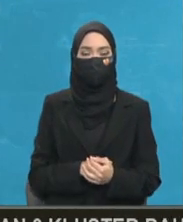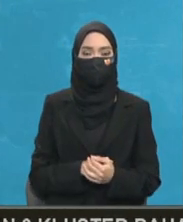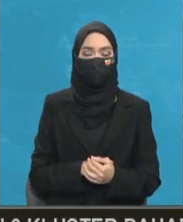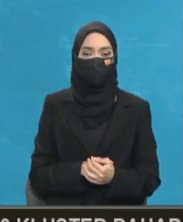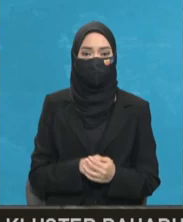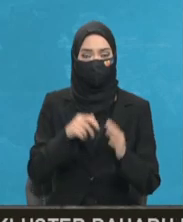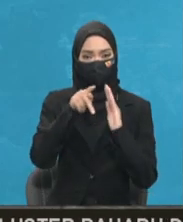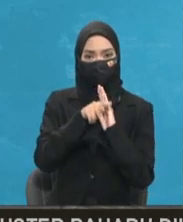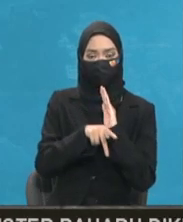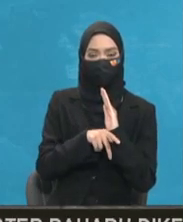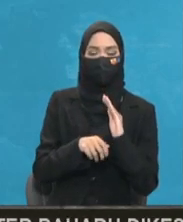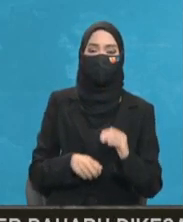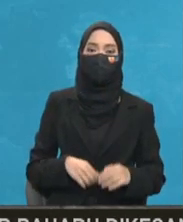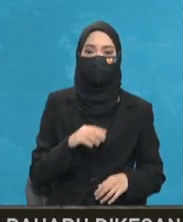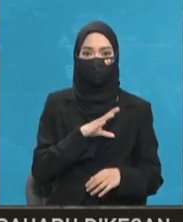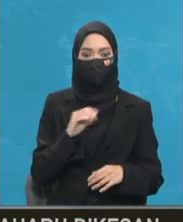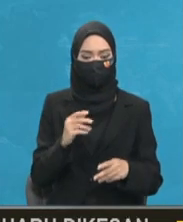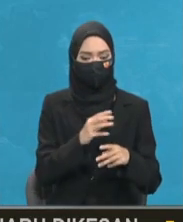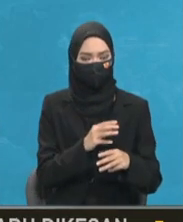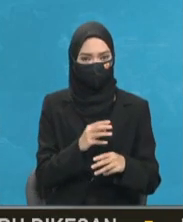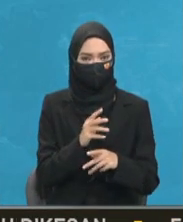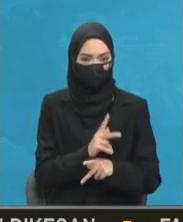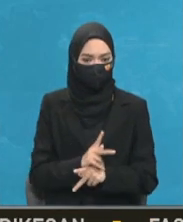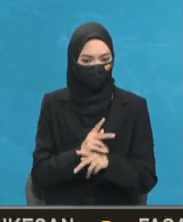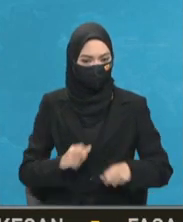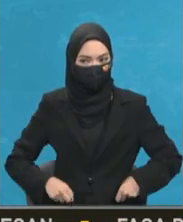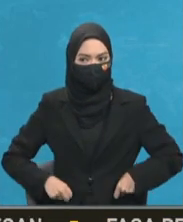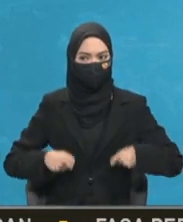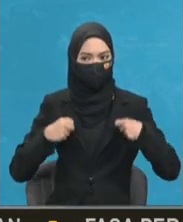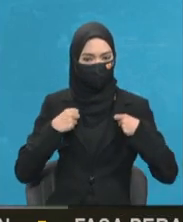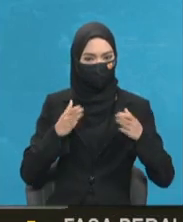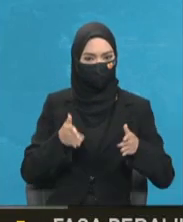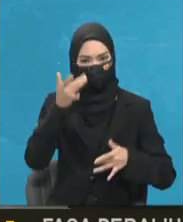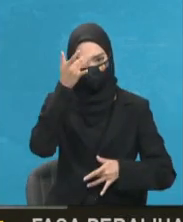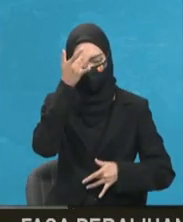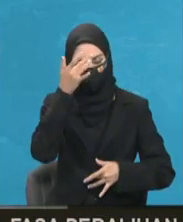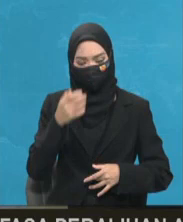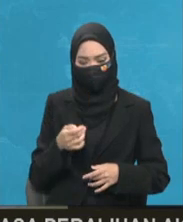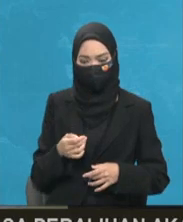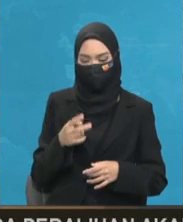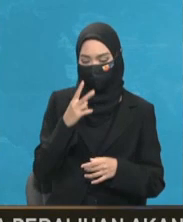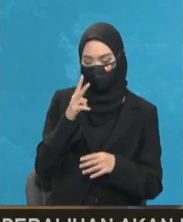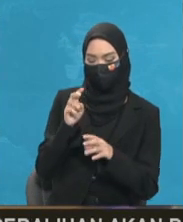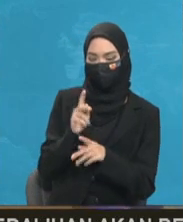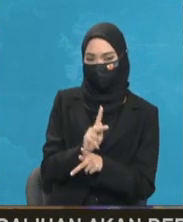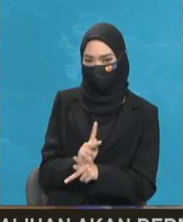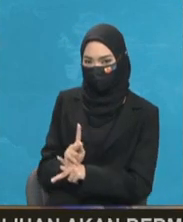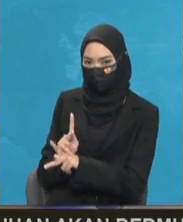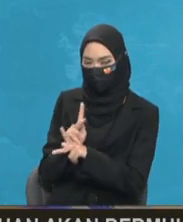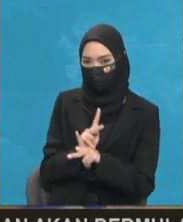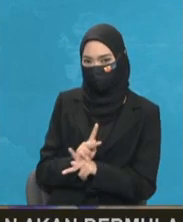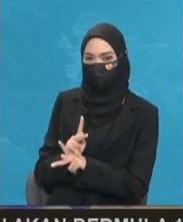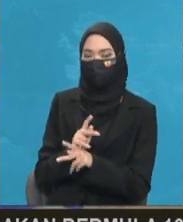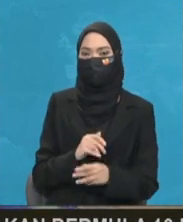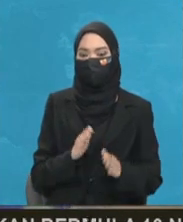kesejahteraan dan kesehatan para pesakit juga dipantau rapi oleh para petugas berubah tahun keselamatan dan sukarelawan pelbagai